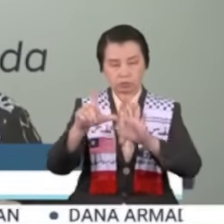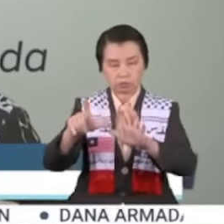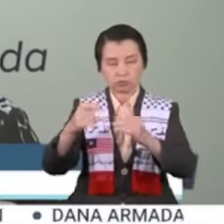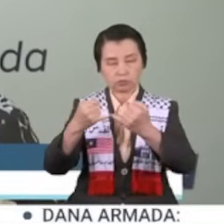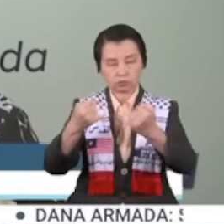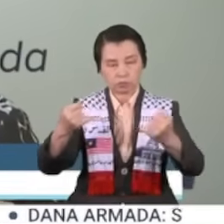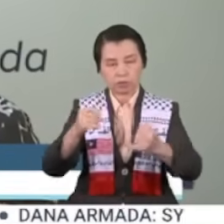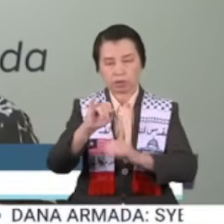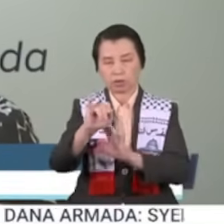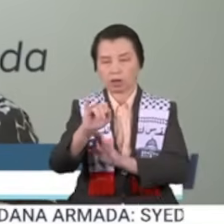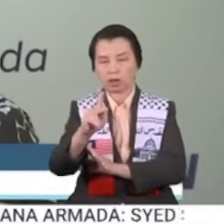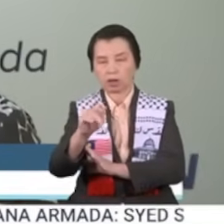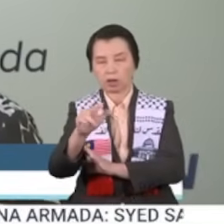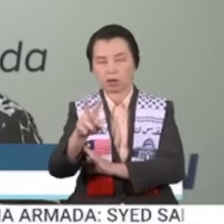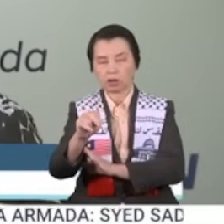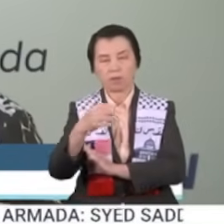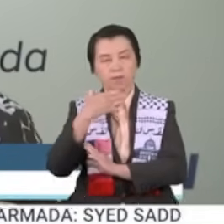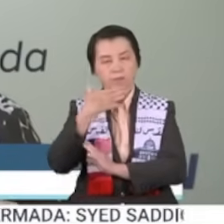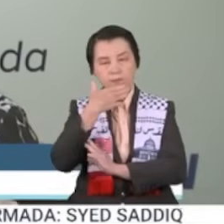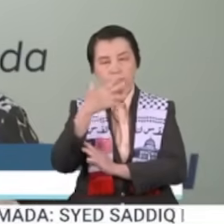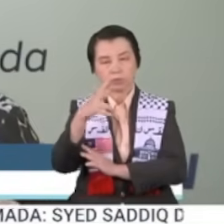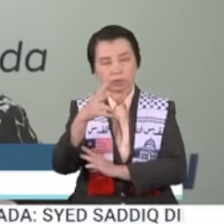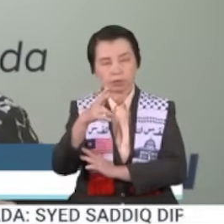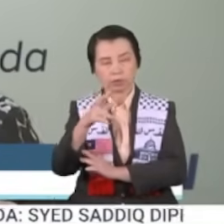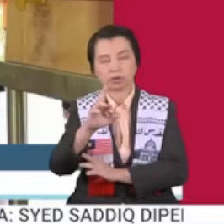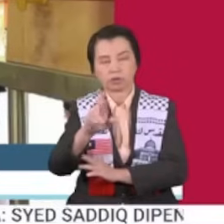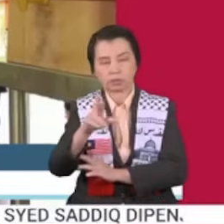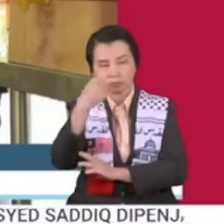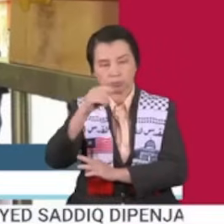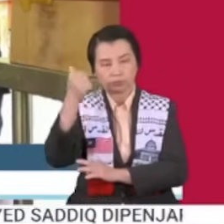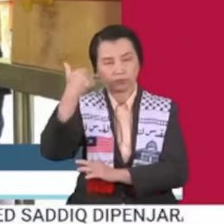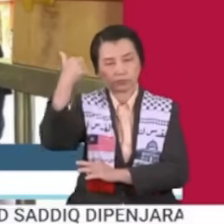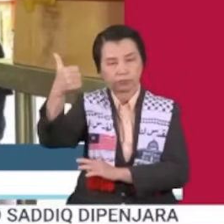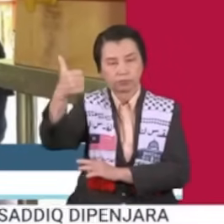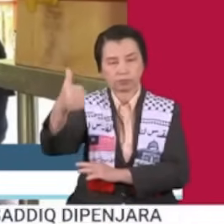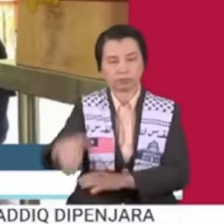kategori ikon belia mereka akan bawa pulang r000 bagi kategori